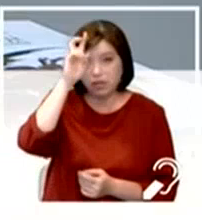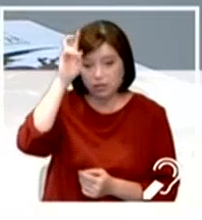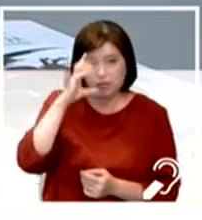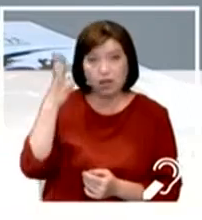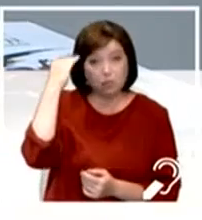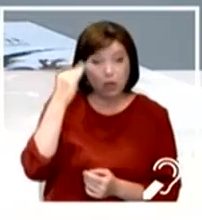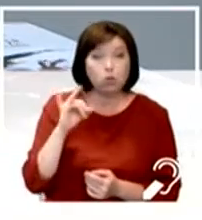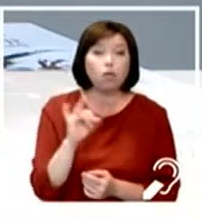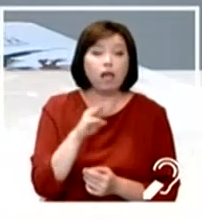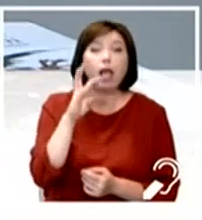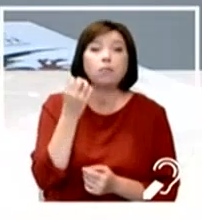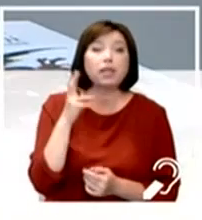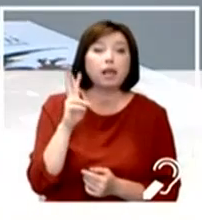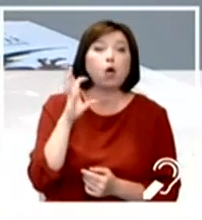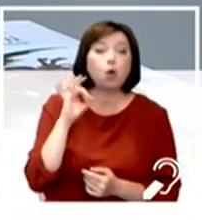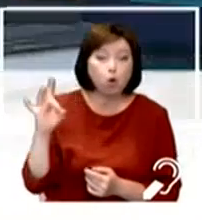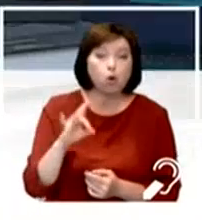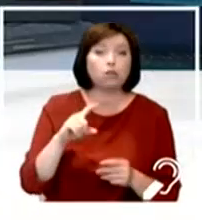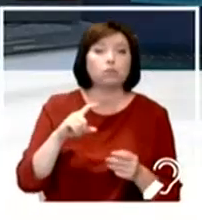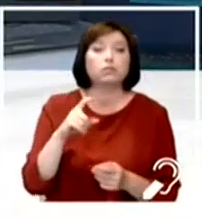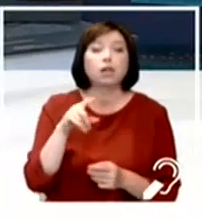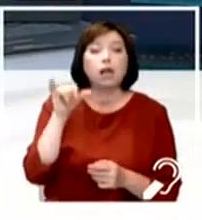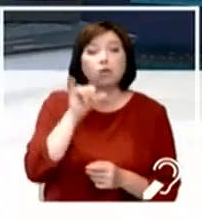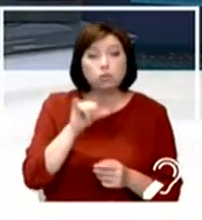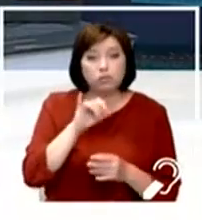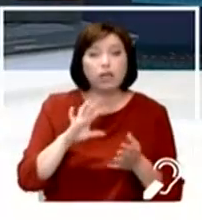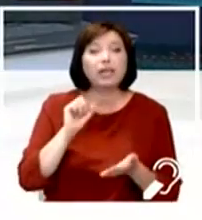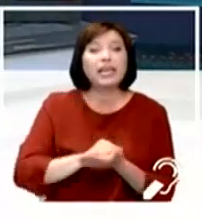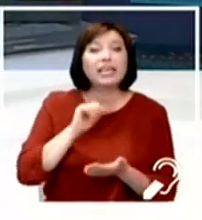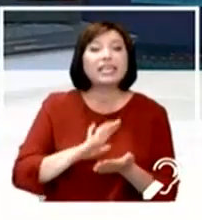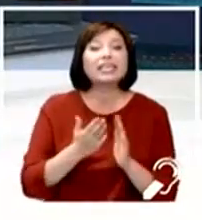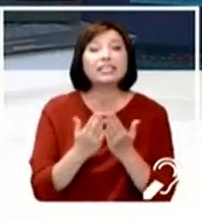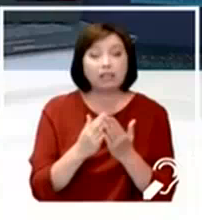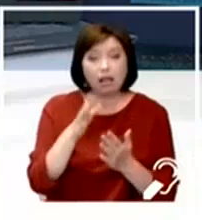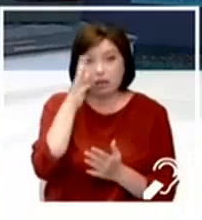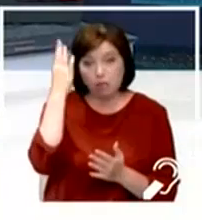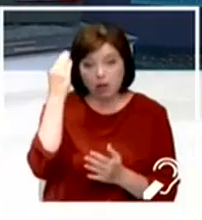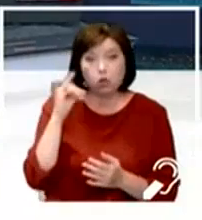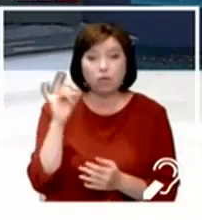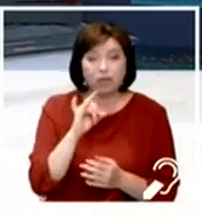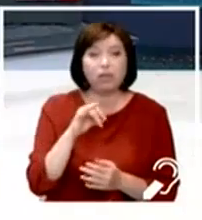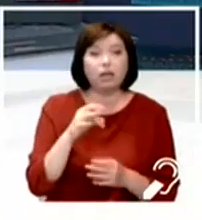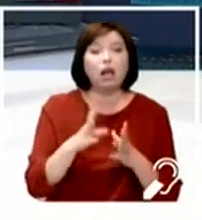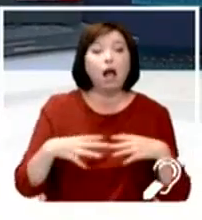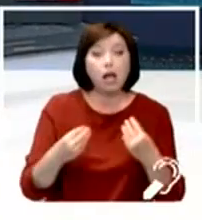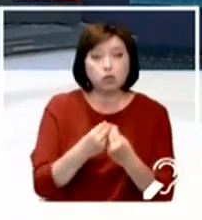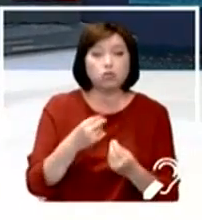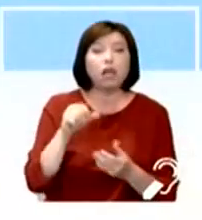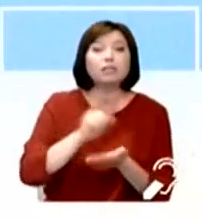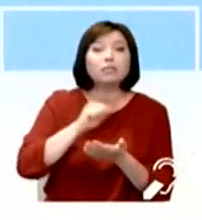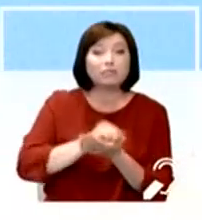Stat din Moldova, Mediacor, Camera de Comerț și Industrie, Uniunea Editorilor din Republica Moldova și Asociația Editorilor din